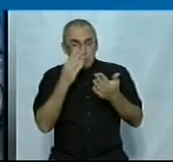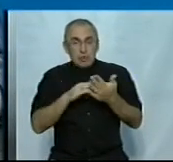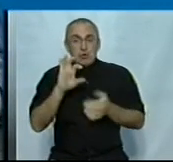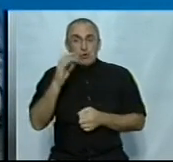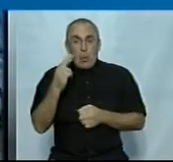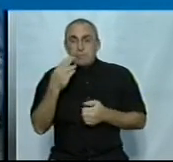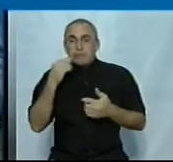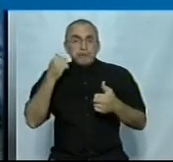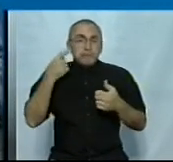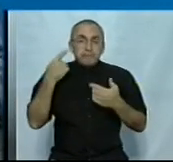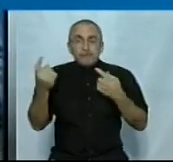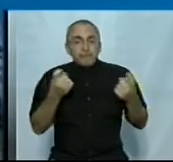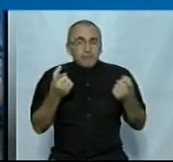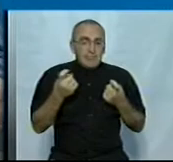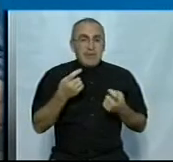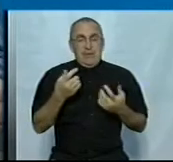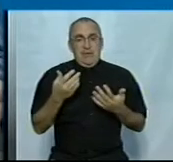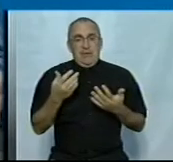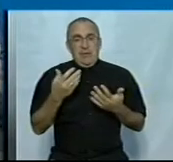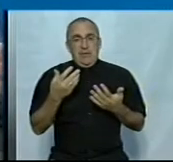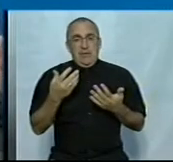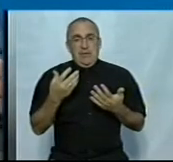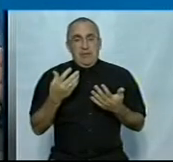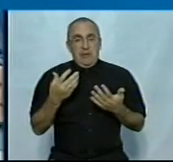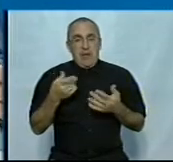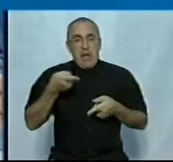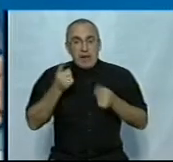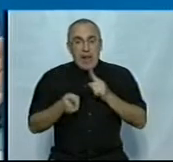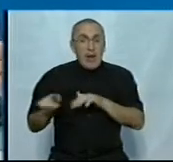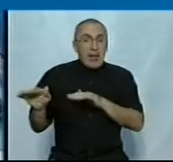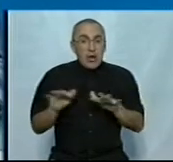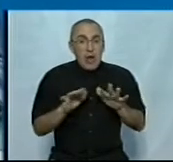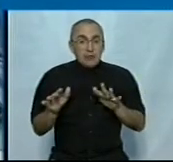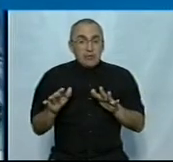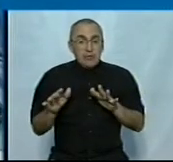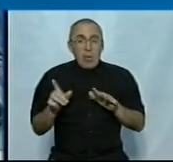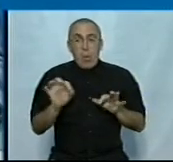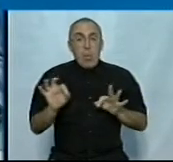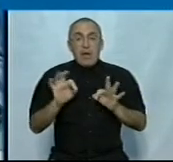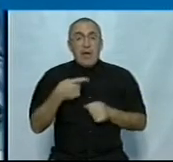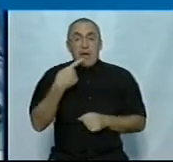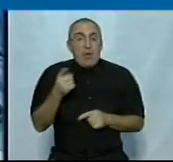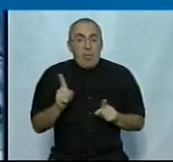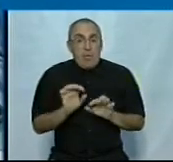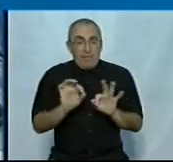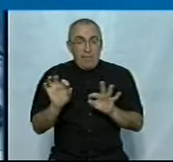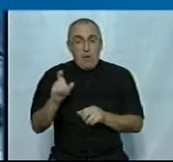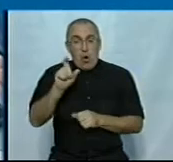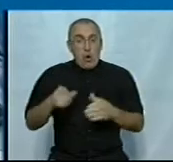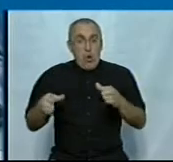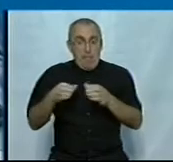соціологію, сприймають ті реальні речі, про які говорить